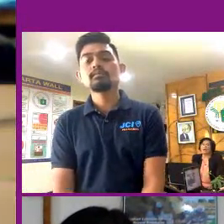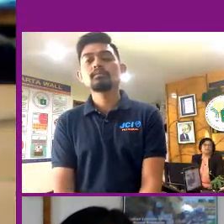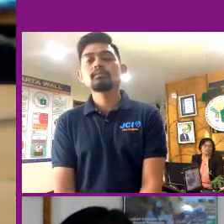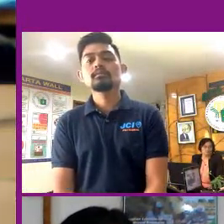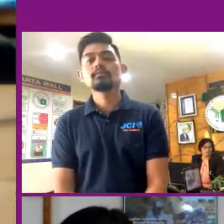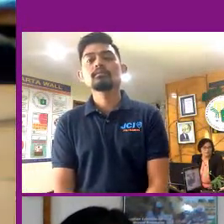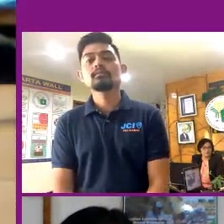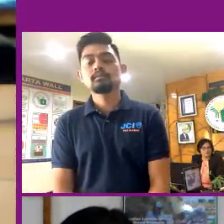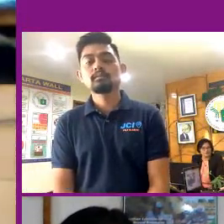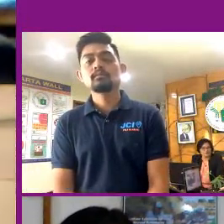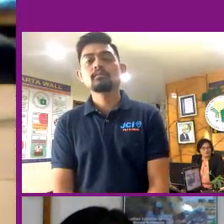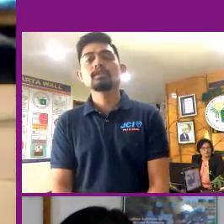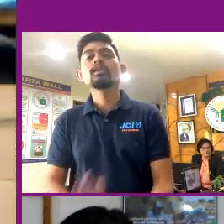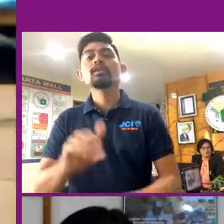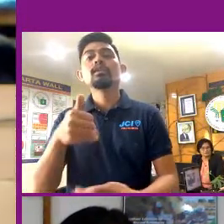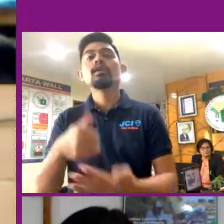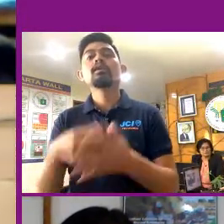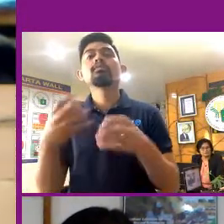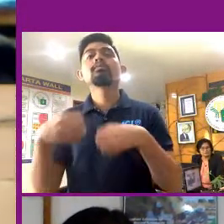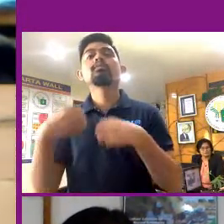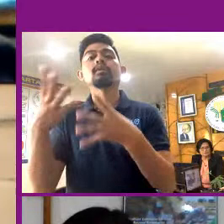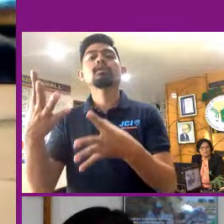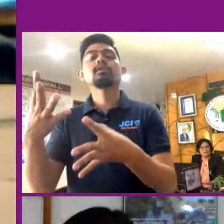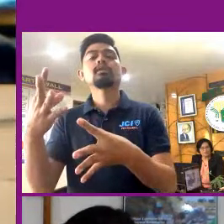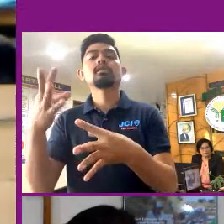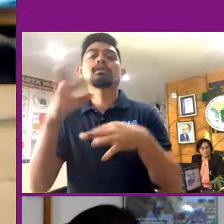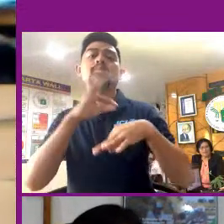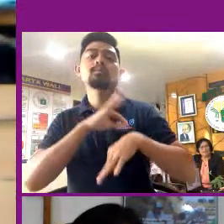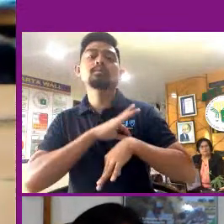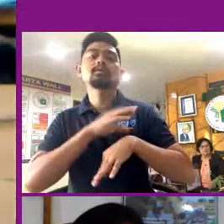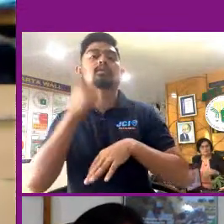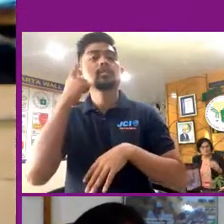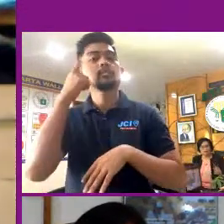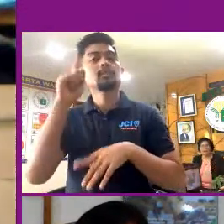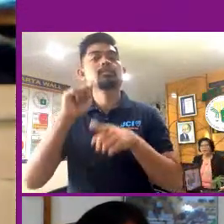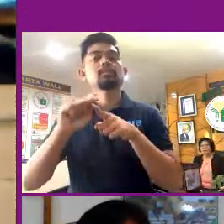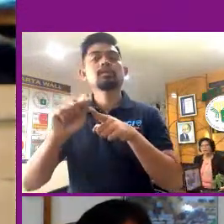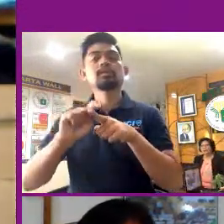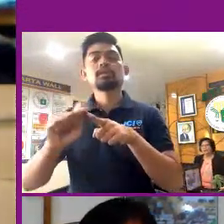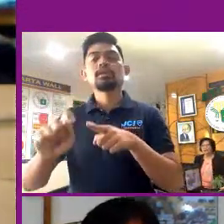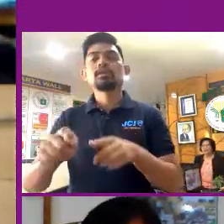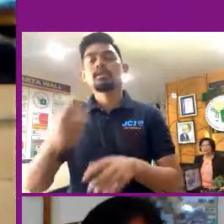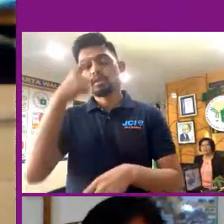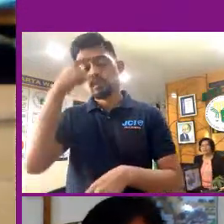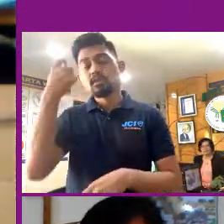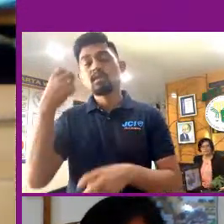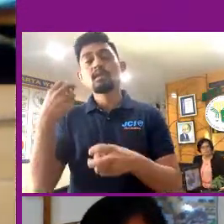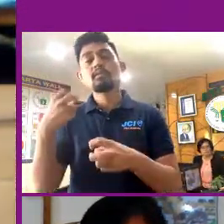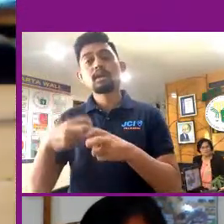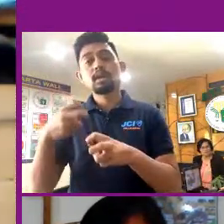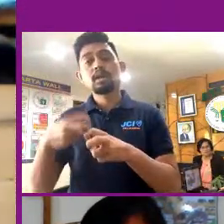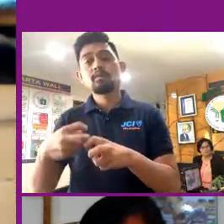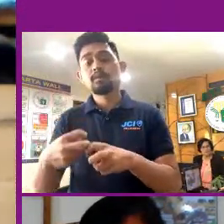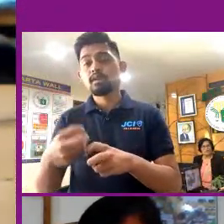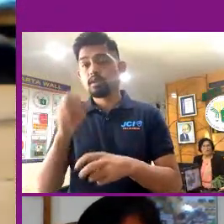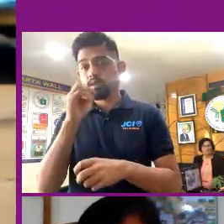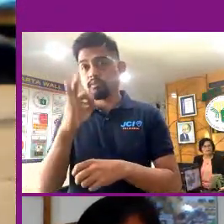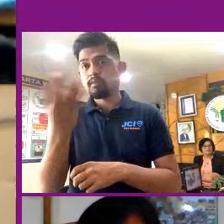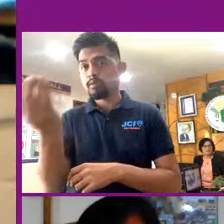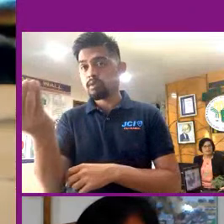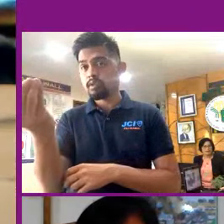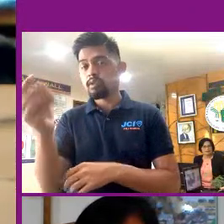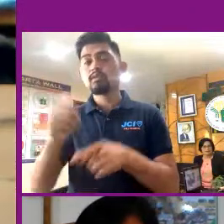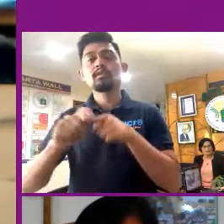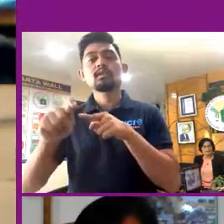mabigyan ng pagkakataon na mag-training. Kasi mahirap na ang iti-train mo lang yung mga barangay officials na